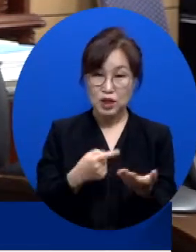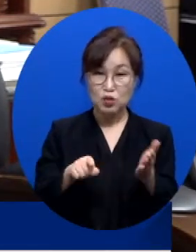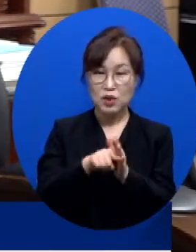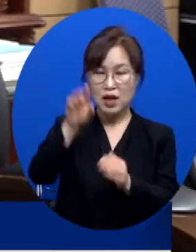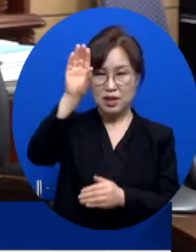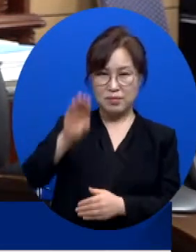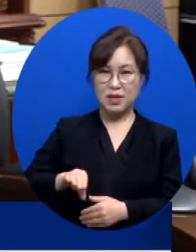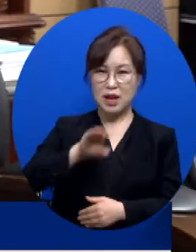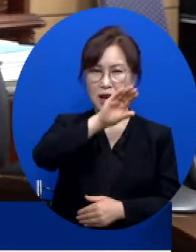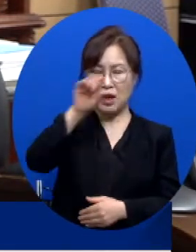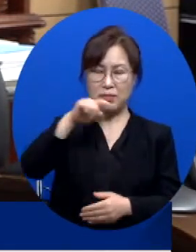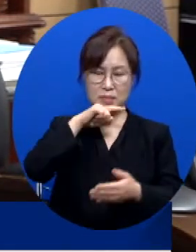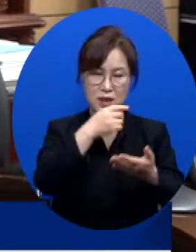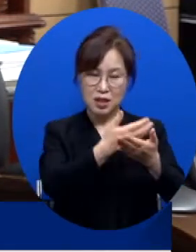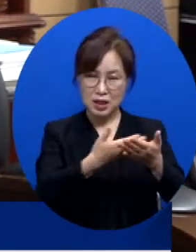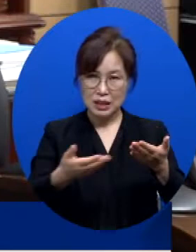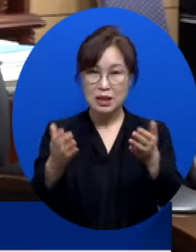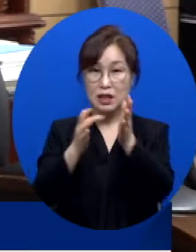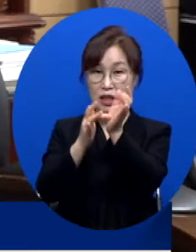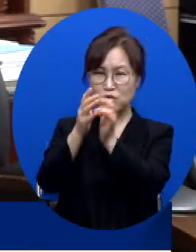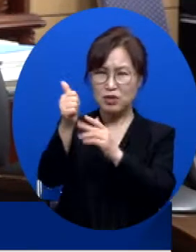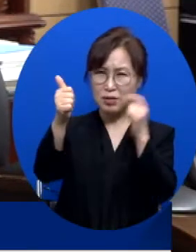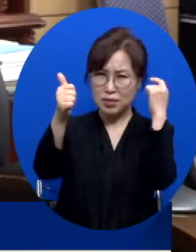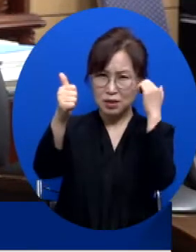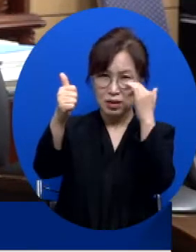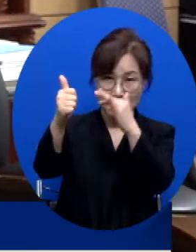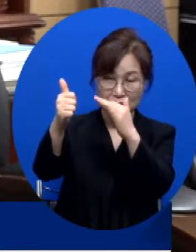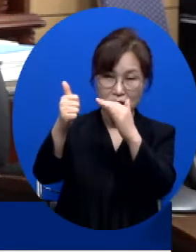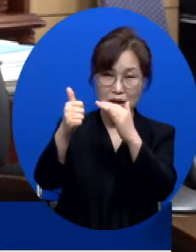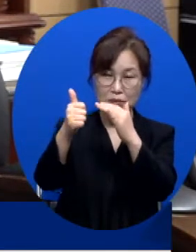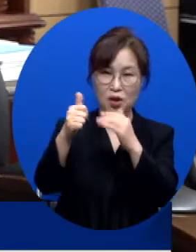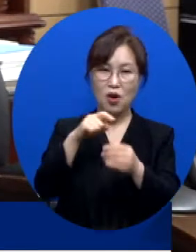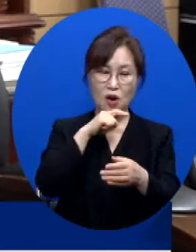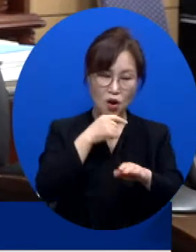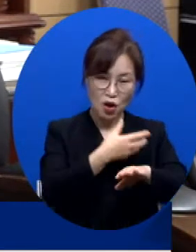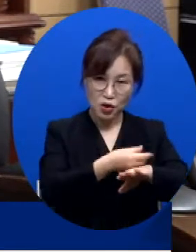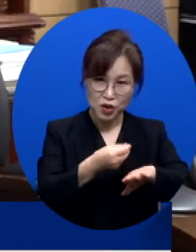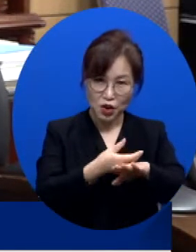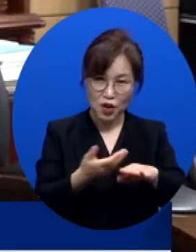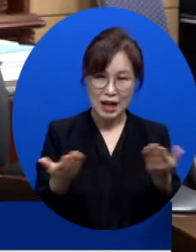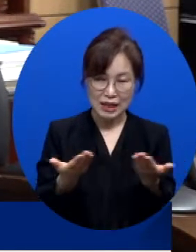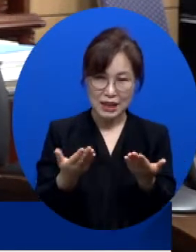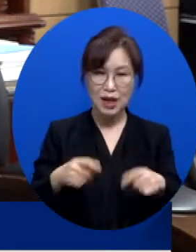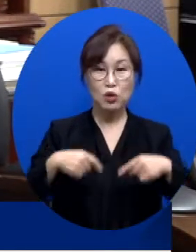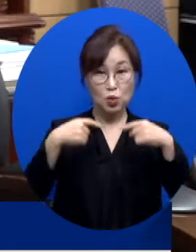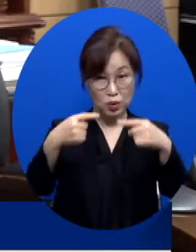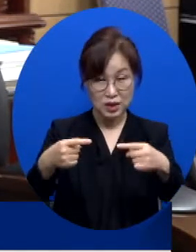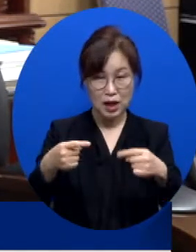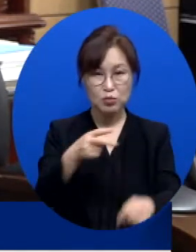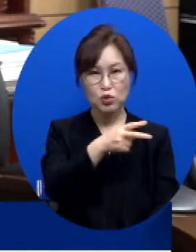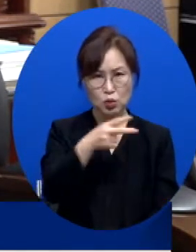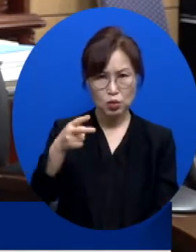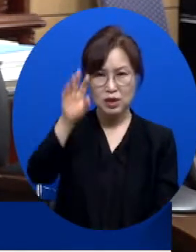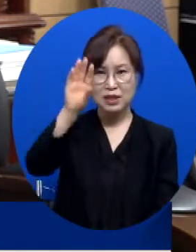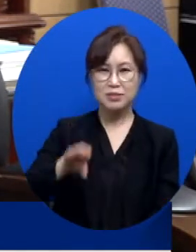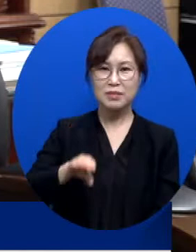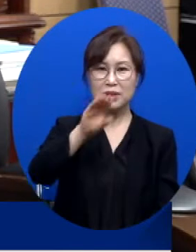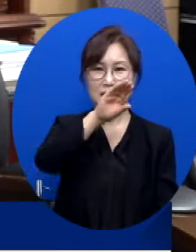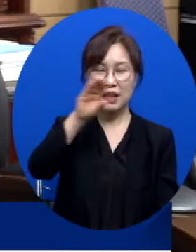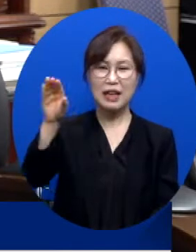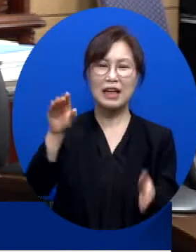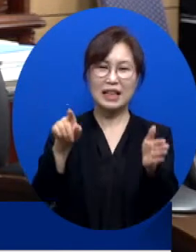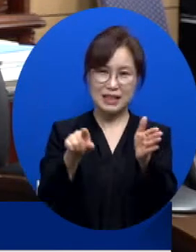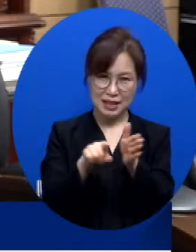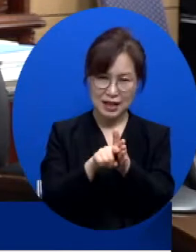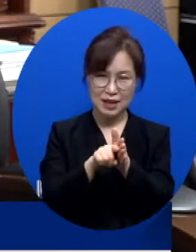십자가에서 피를 흘리신 예수님을 생각하면서 헌혈에 동참하는 일은 바로 십자가